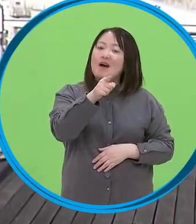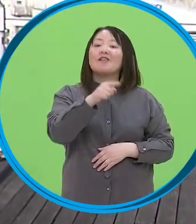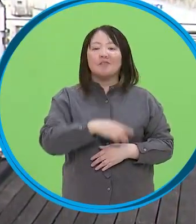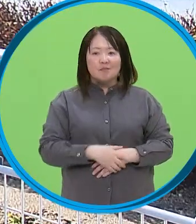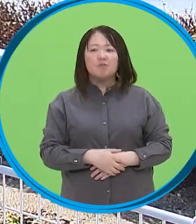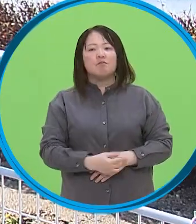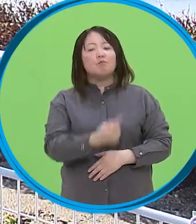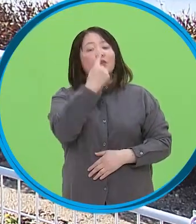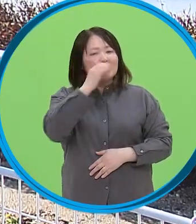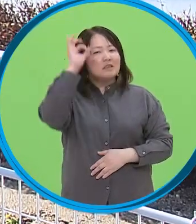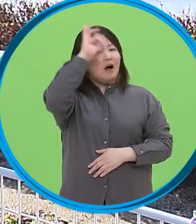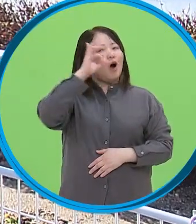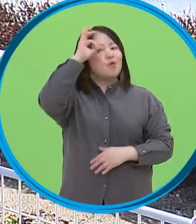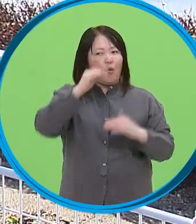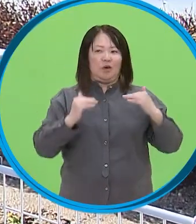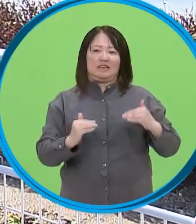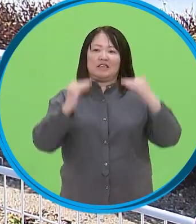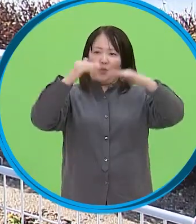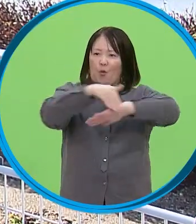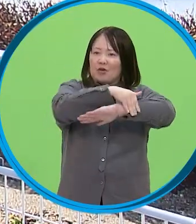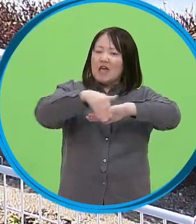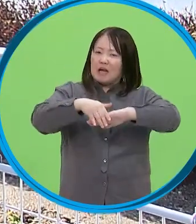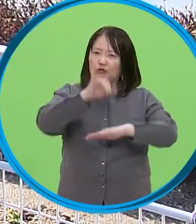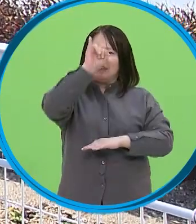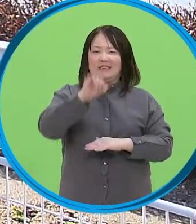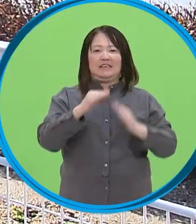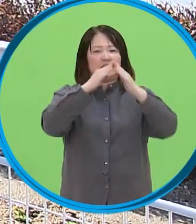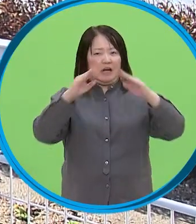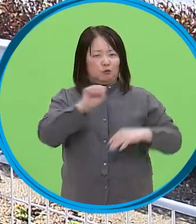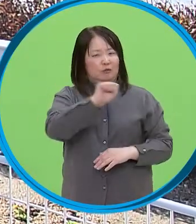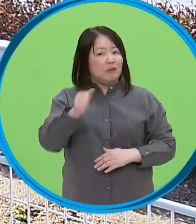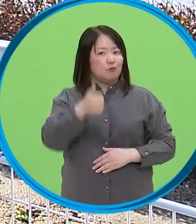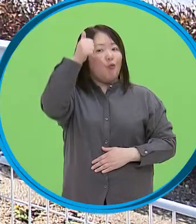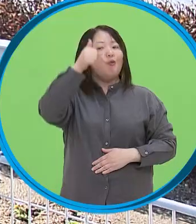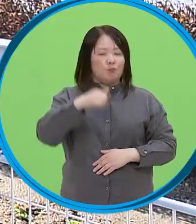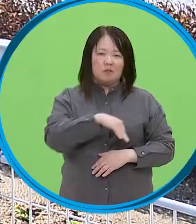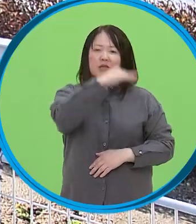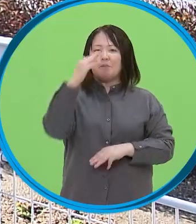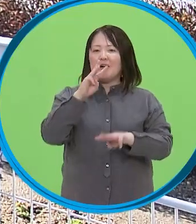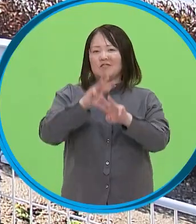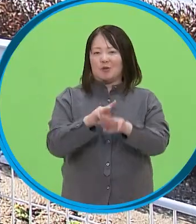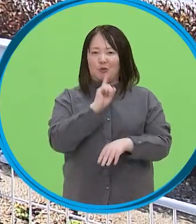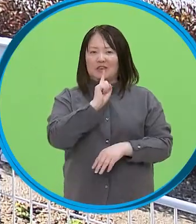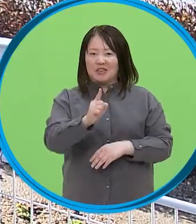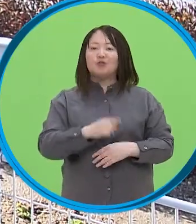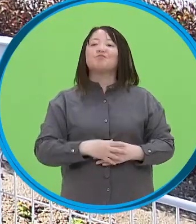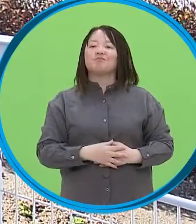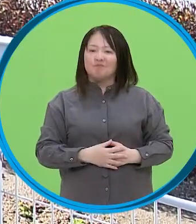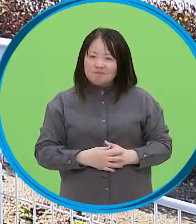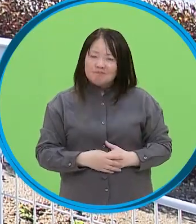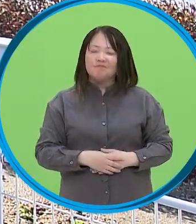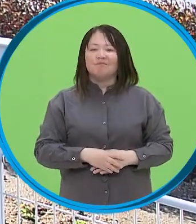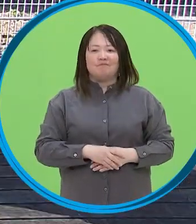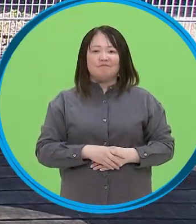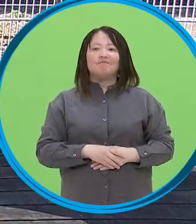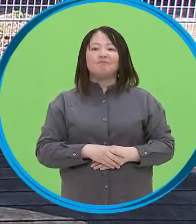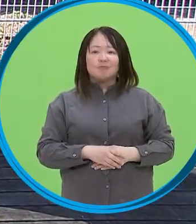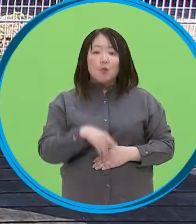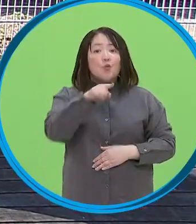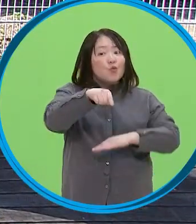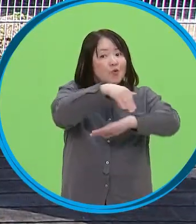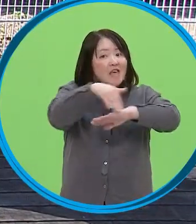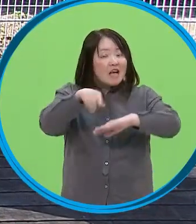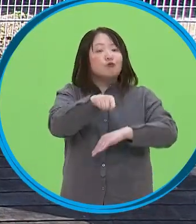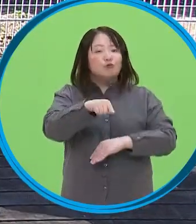は？ 私はクレシ観光振興計画策定委員会の座長を務めました山田圭一郎です。